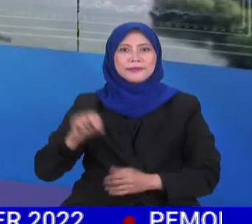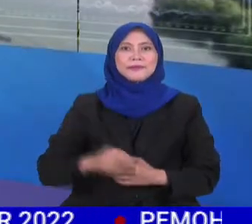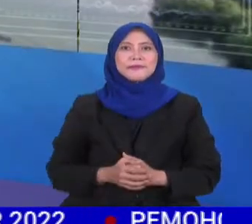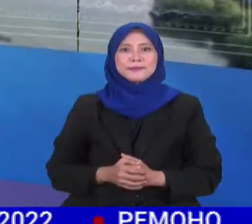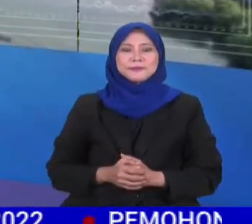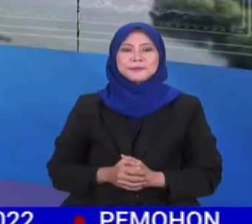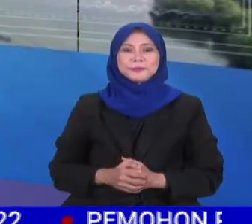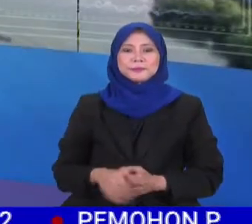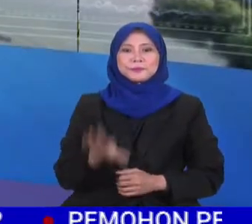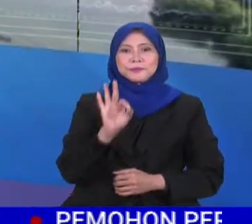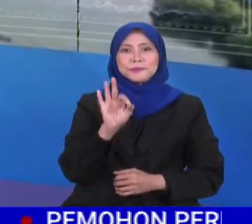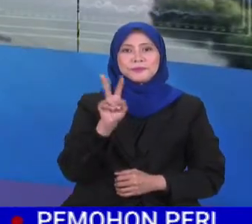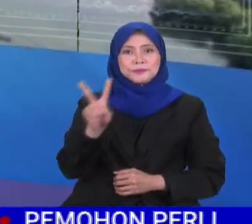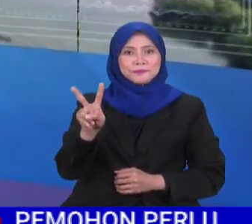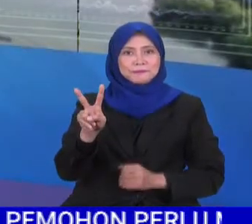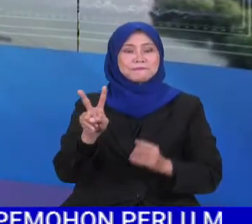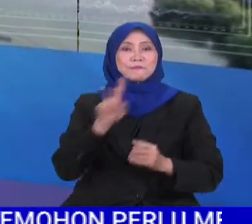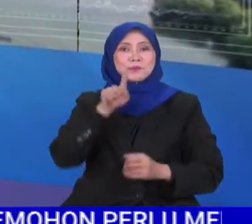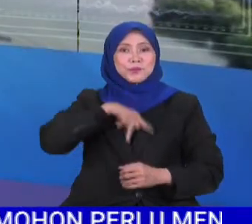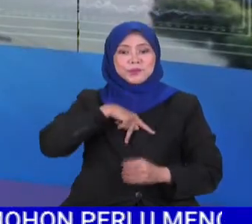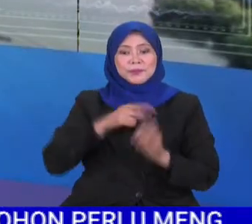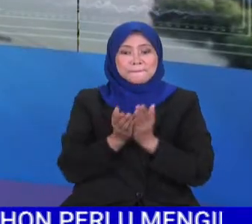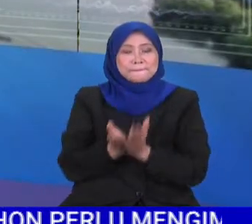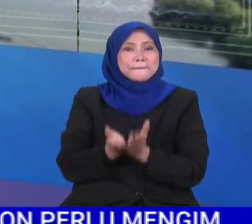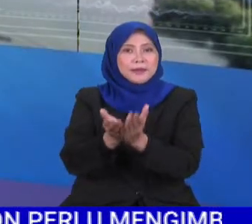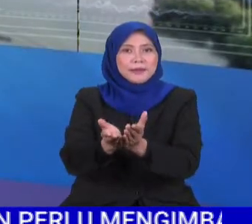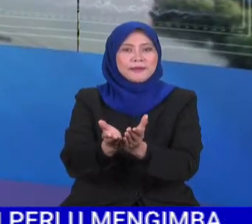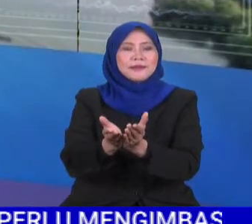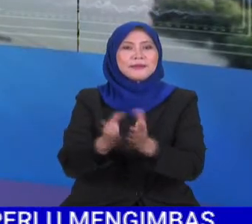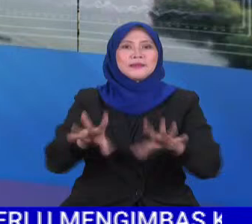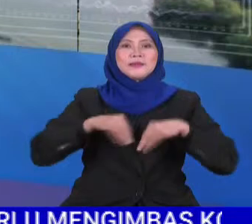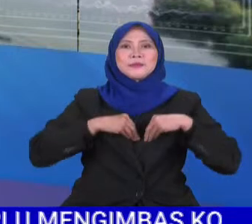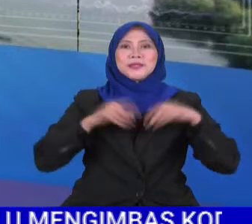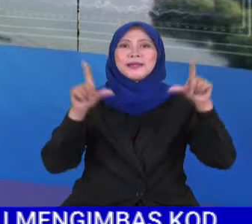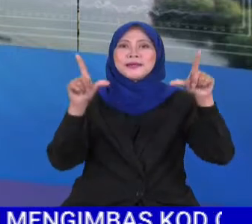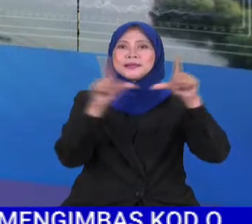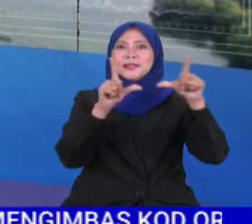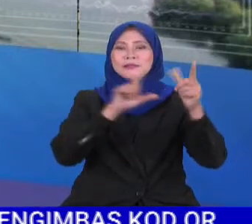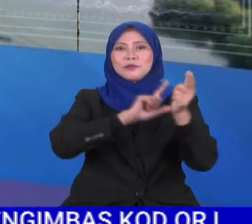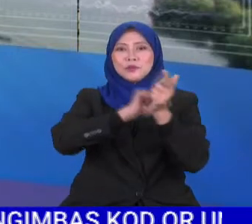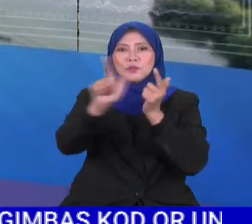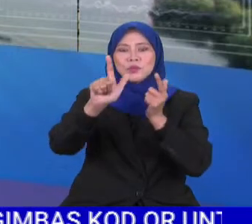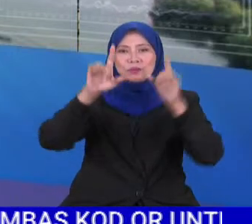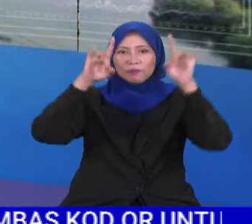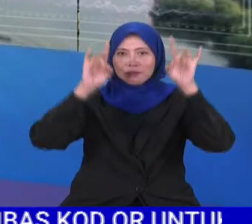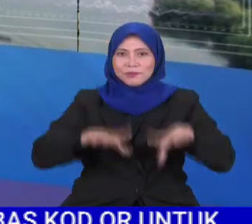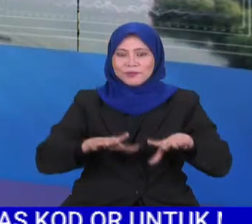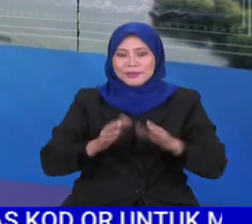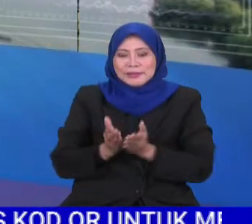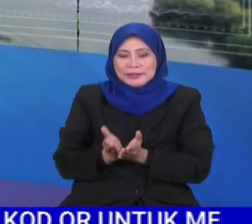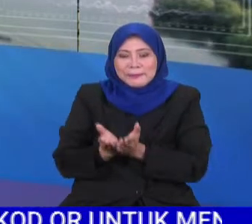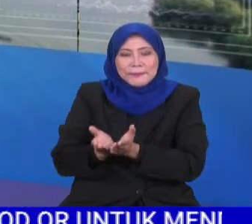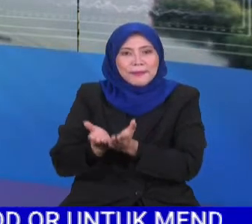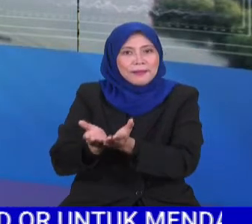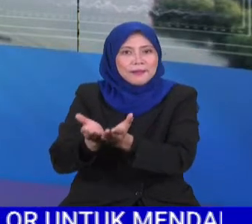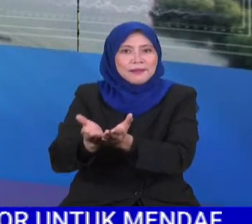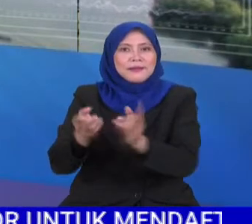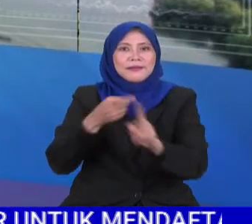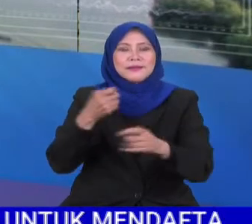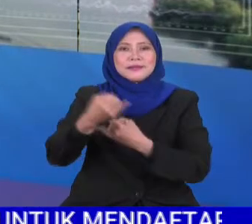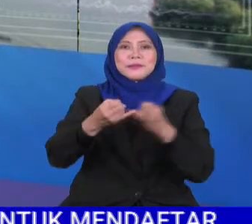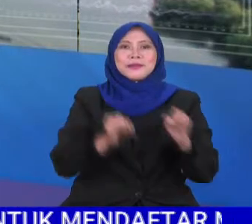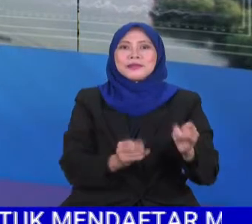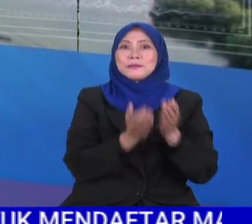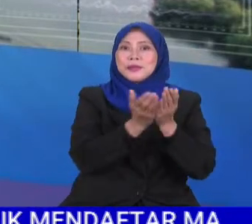seramai 92 pemilik bot menerima lesen pengendalian bot selepas lulus pemeriksaan fizikal kapal kecil dilaksana jabatan